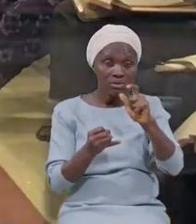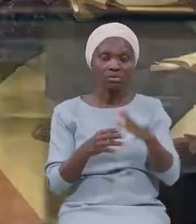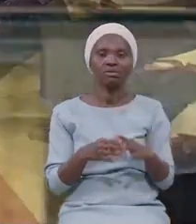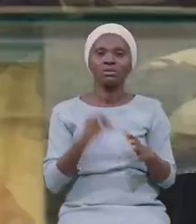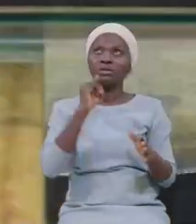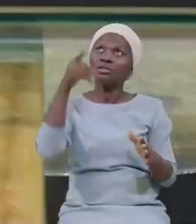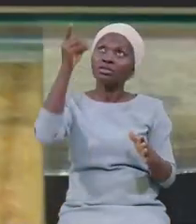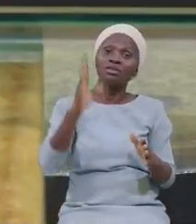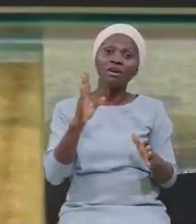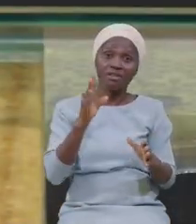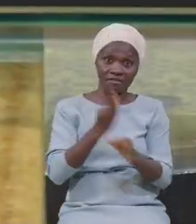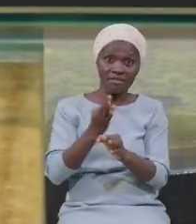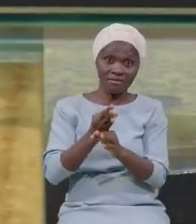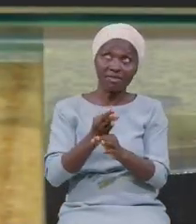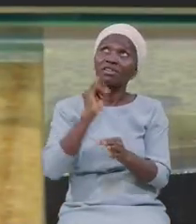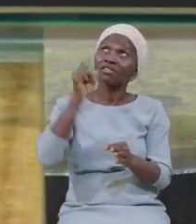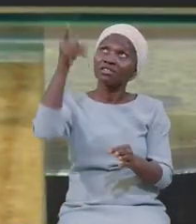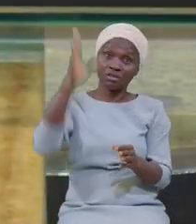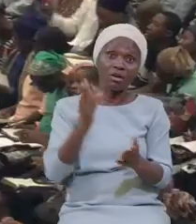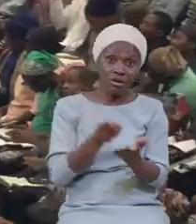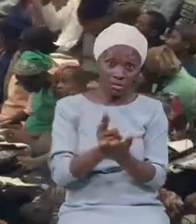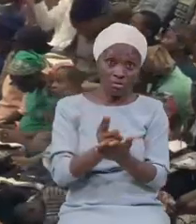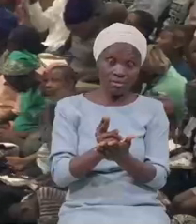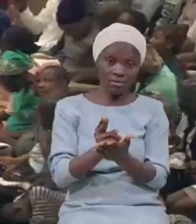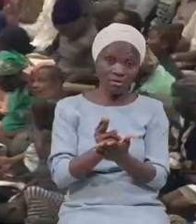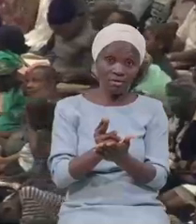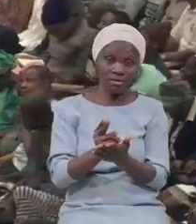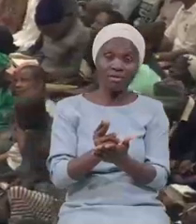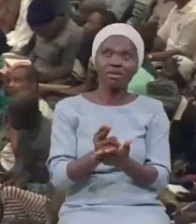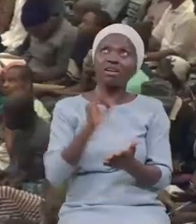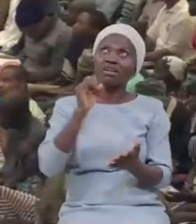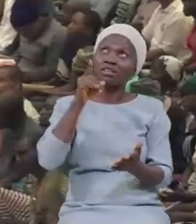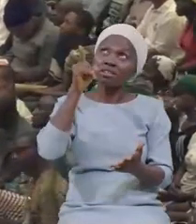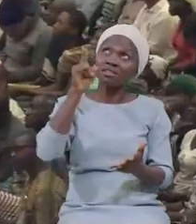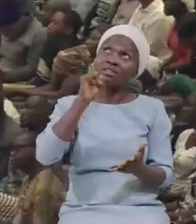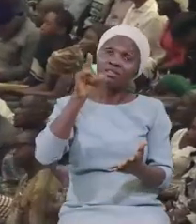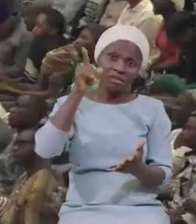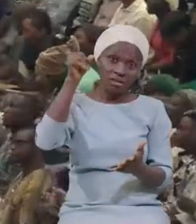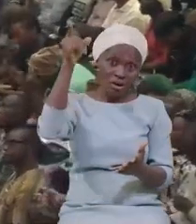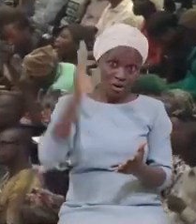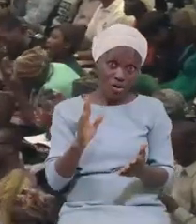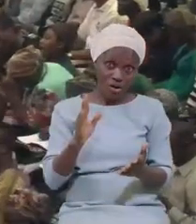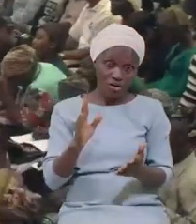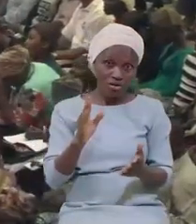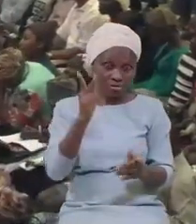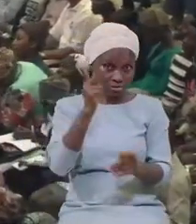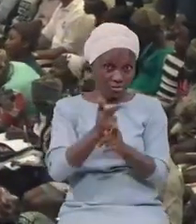Dieu fidèle? Est-il le Dieu d'alliance? Il le fera dans votre vie.